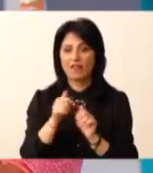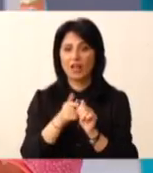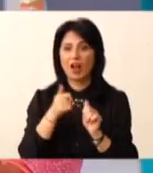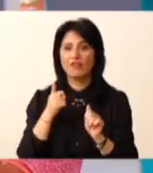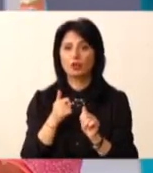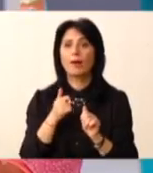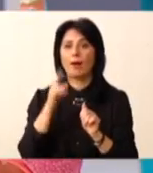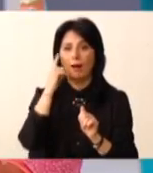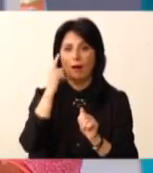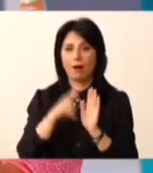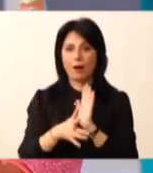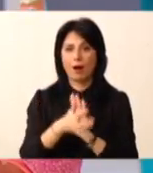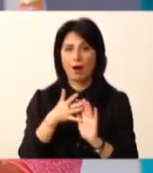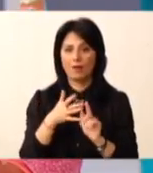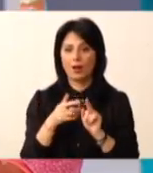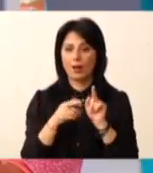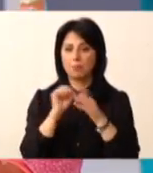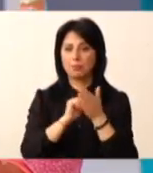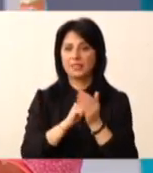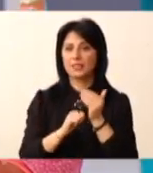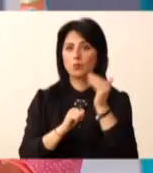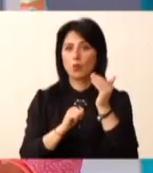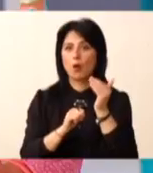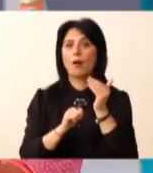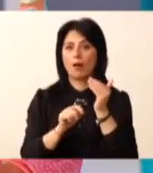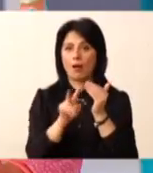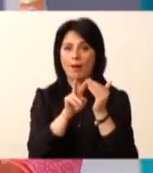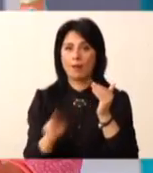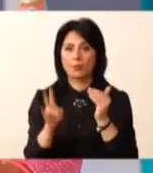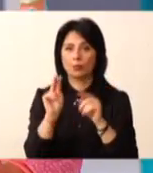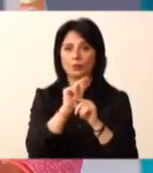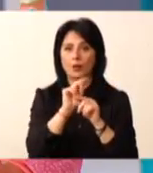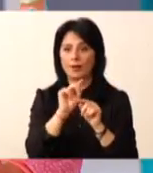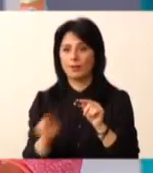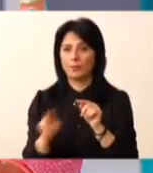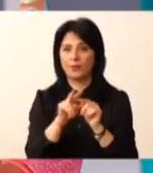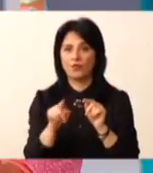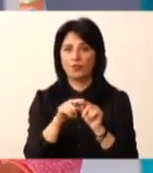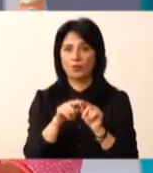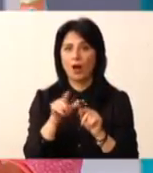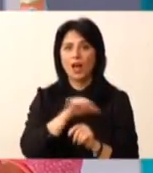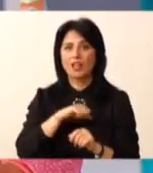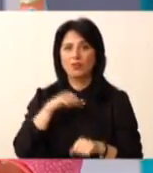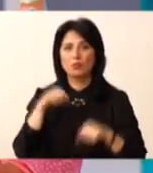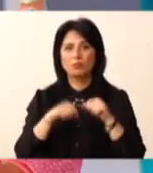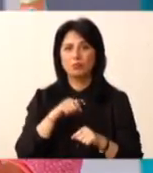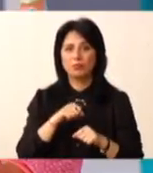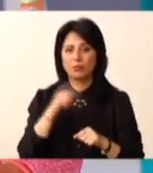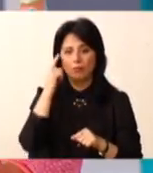ავაშორებთ მას ძალიან ბევრ ისეთ მდგომარეობას, რომელიც არადროულად დასმული დიაგნოზისთვის